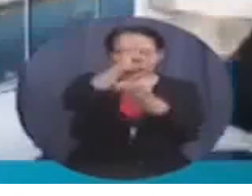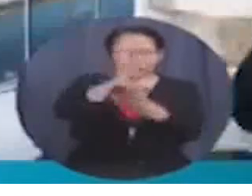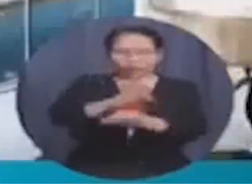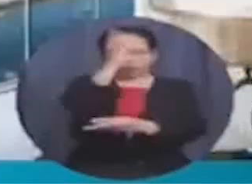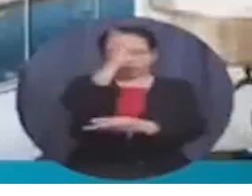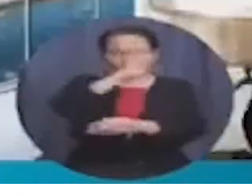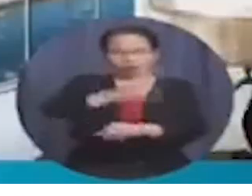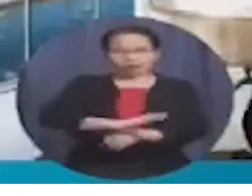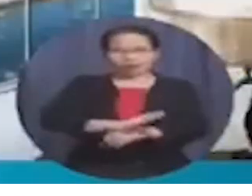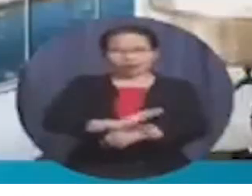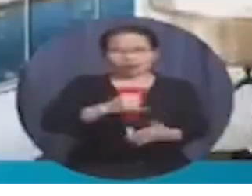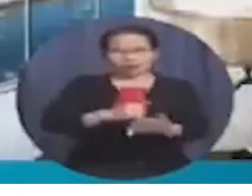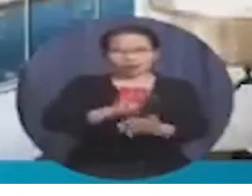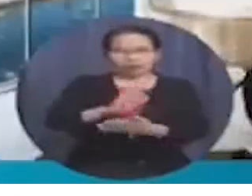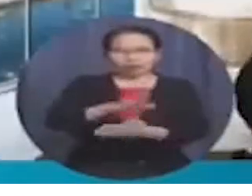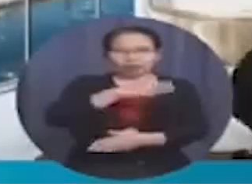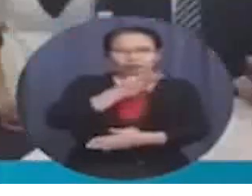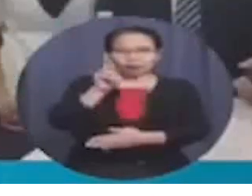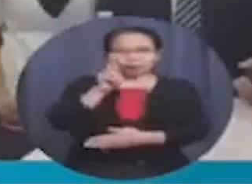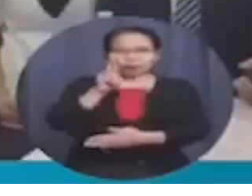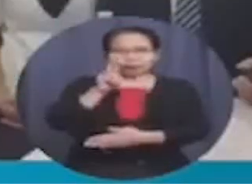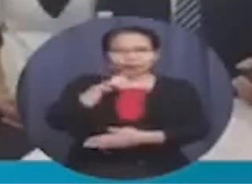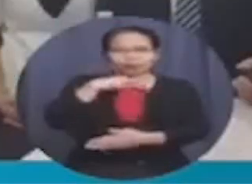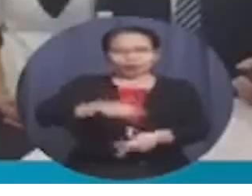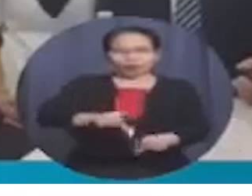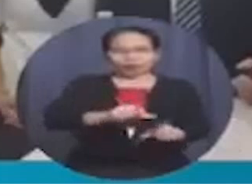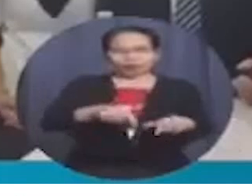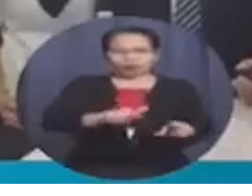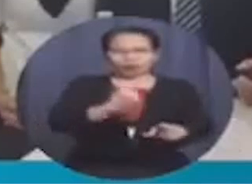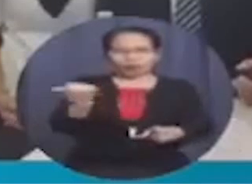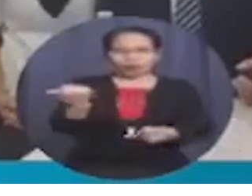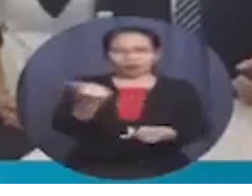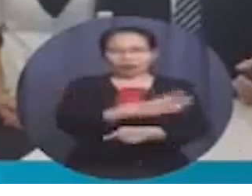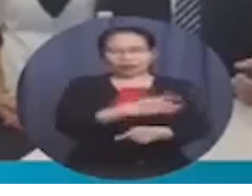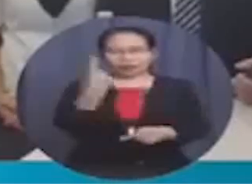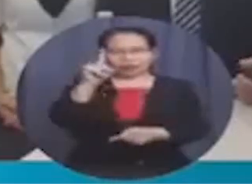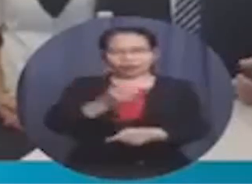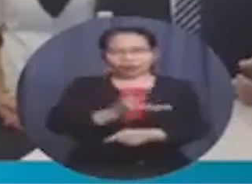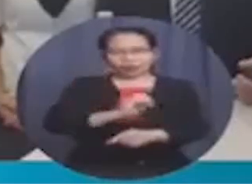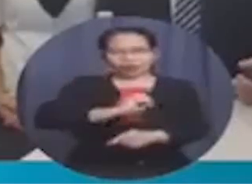Sa ikabubuti mo na humiwalay ka na sa pagsamba sa Diyos-Diyosan.